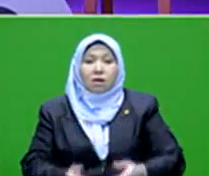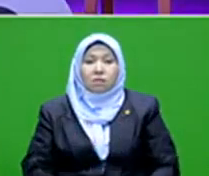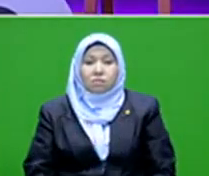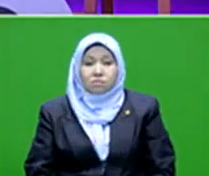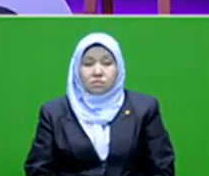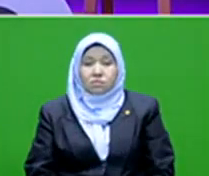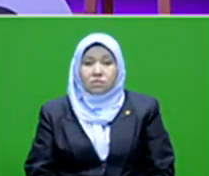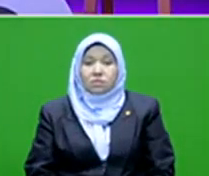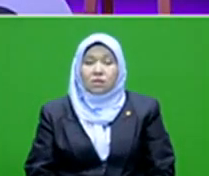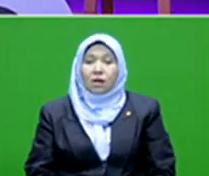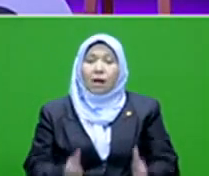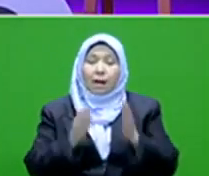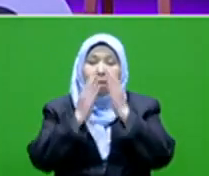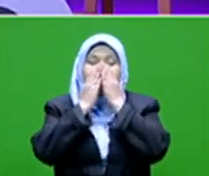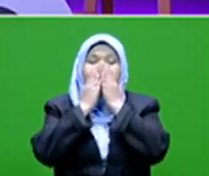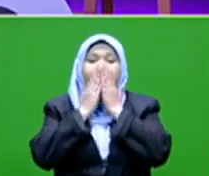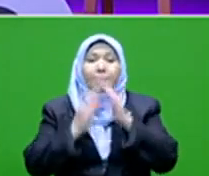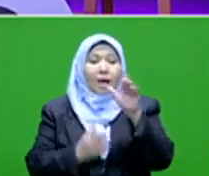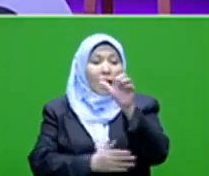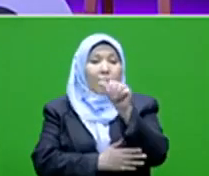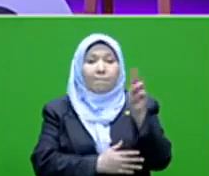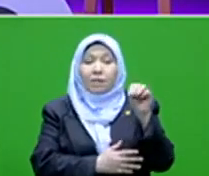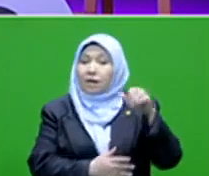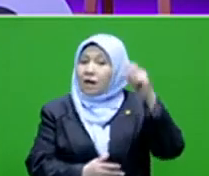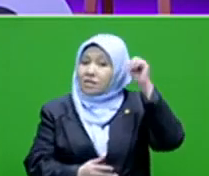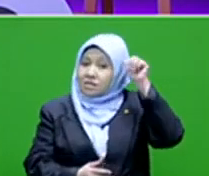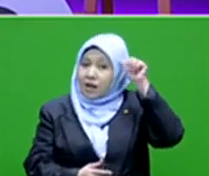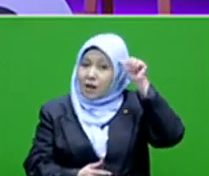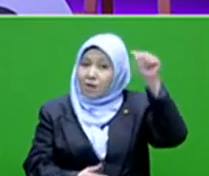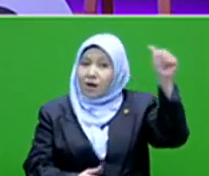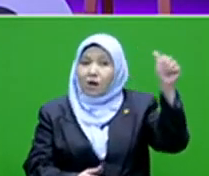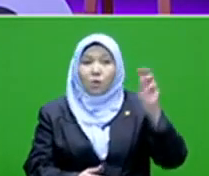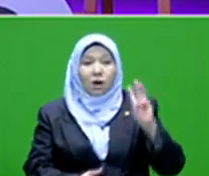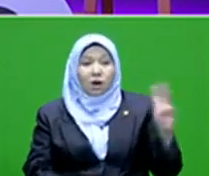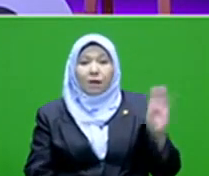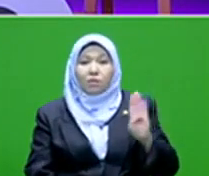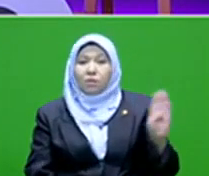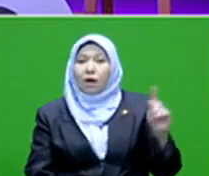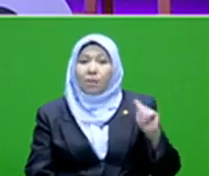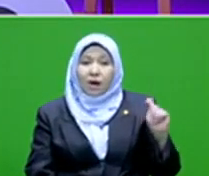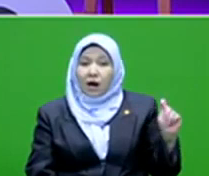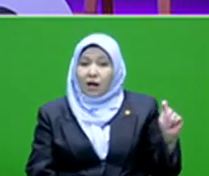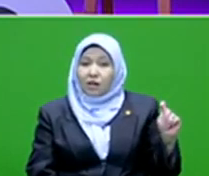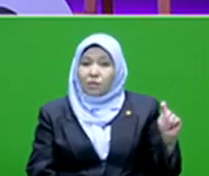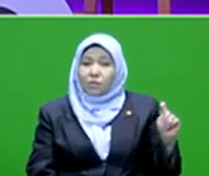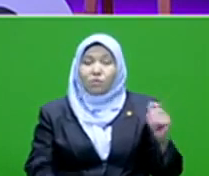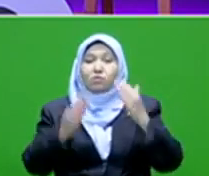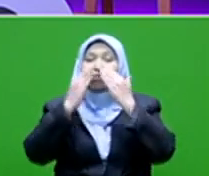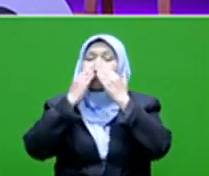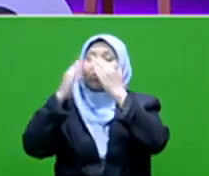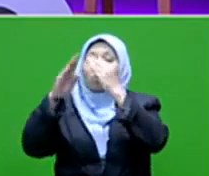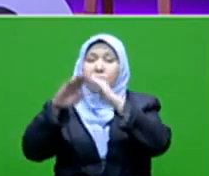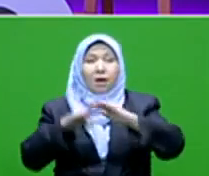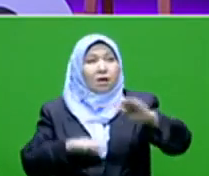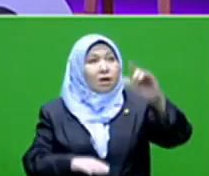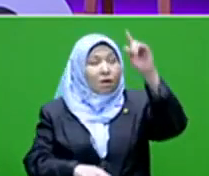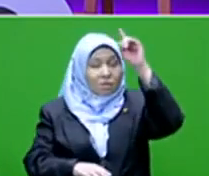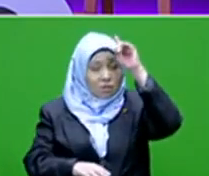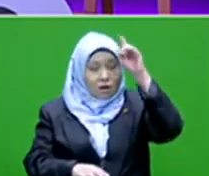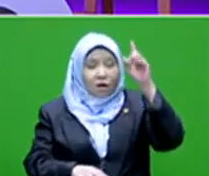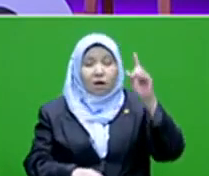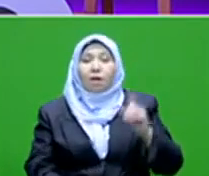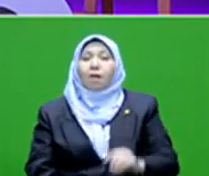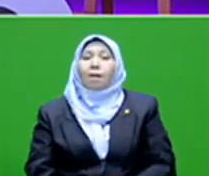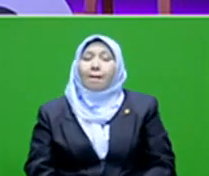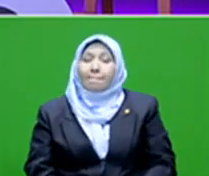الضالين آمين. السلام عليكم ورحمة الله وبركاته. Alhamdulillah wassalatu wassalamu